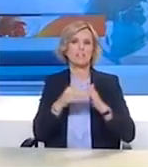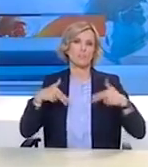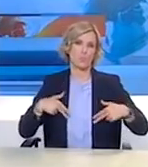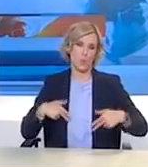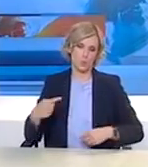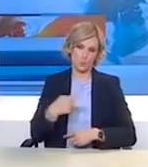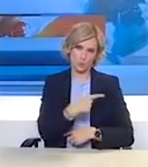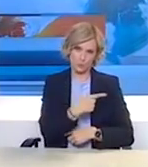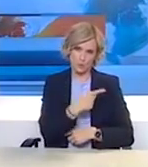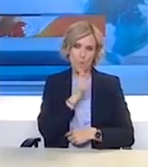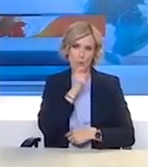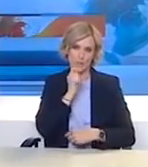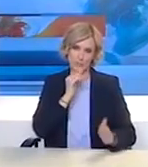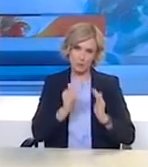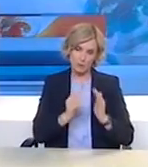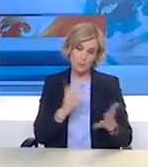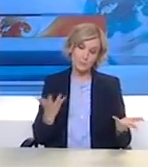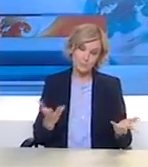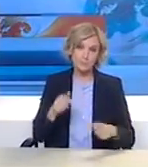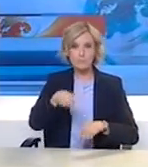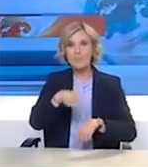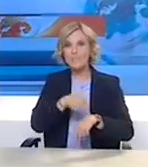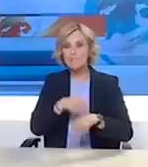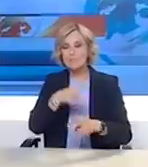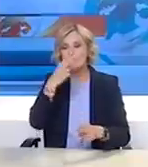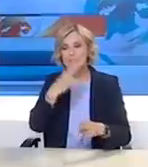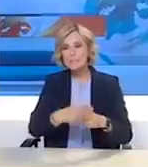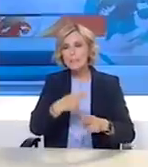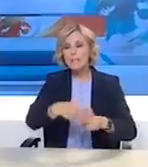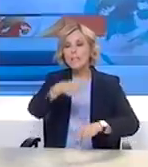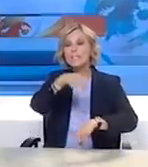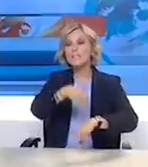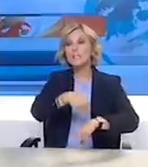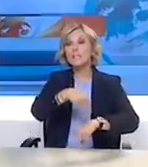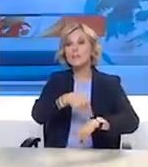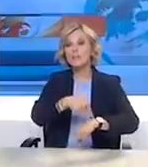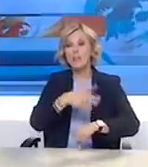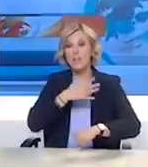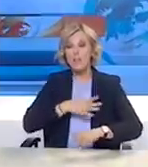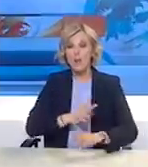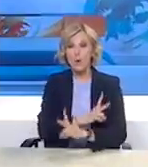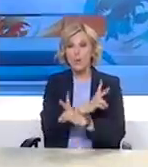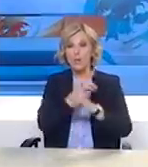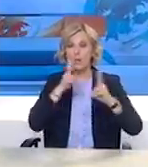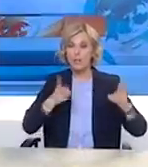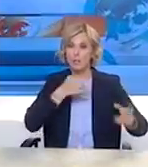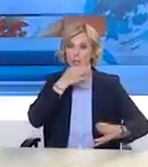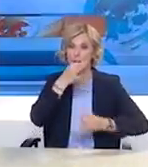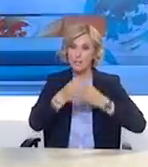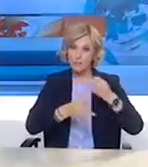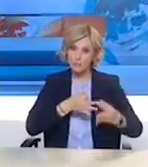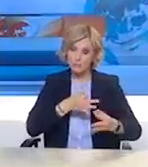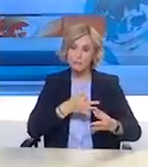Προστασία. Όπως είναι αντιληπτό, είμαστε σε ένα εξαιρετικά κρίσιμο σημείο και θέλω να ξεκαθαρίσω ότι πέρα